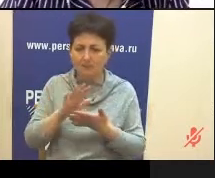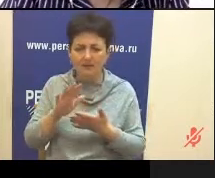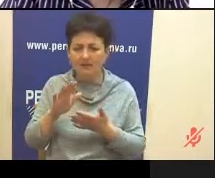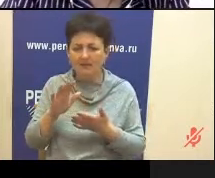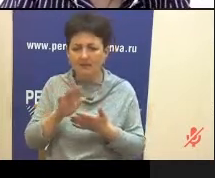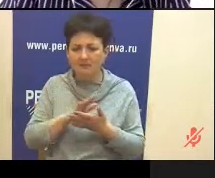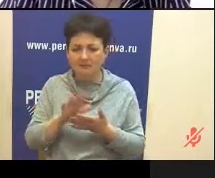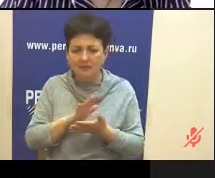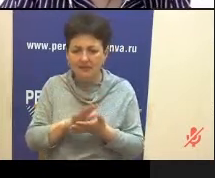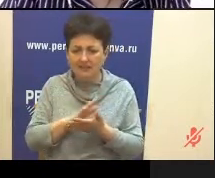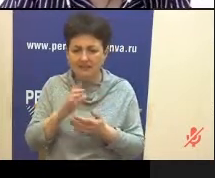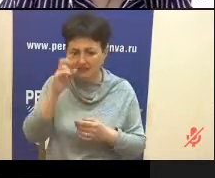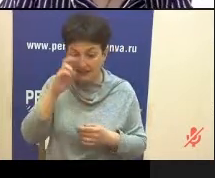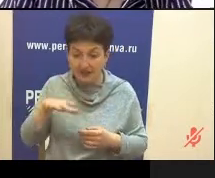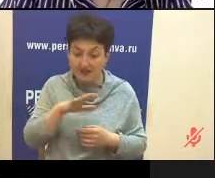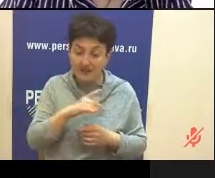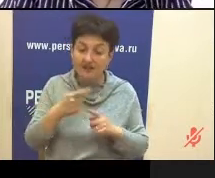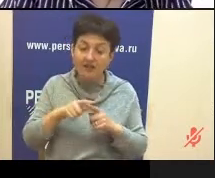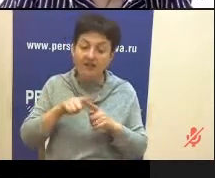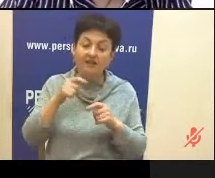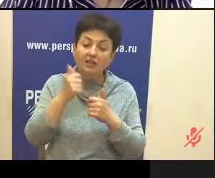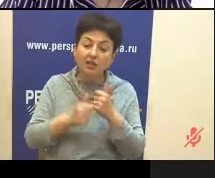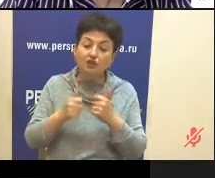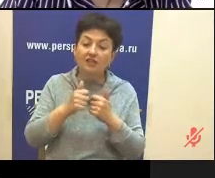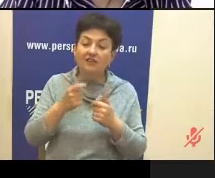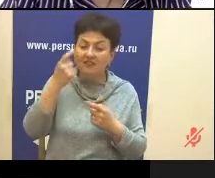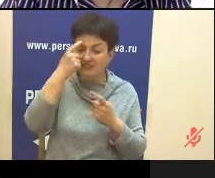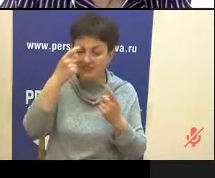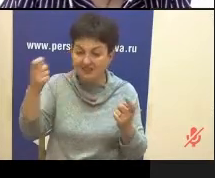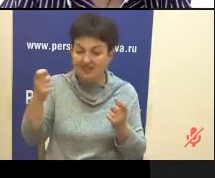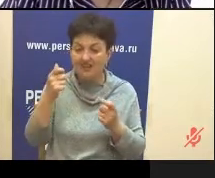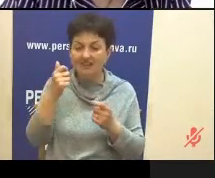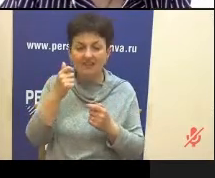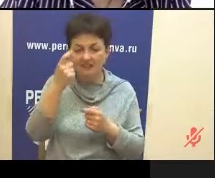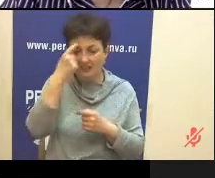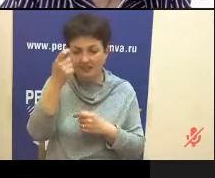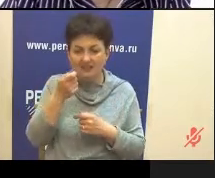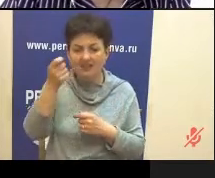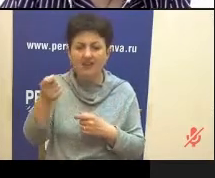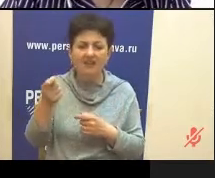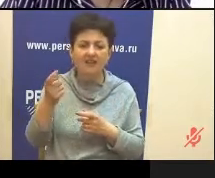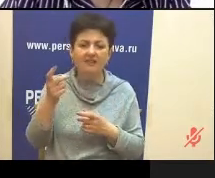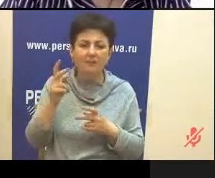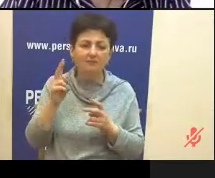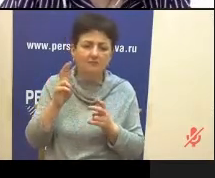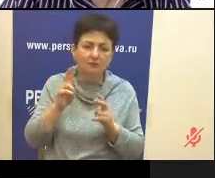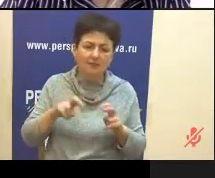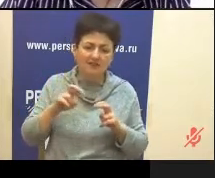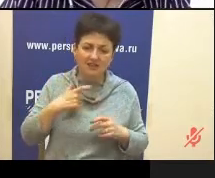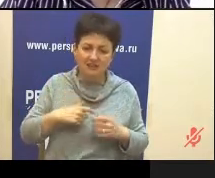сайтах прессы в стране, но это ежедневное заявление, ежедневная проверка себя